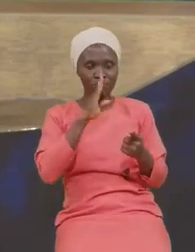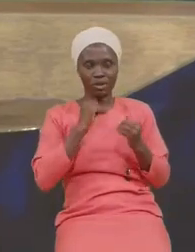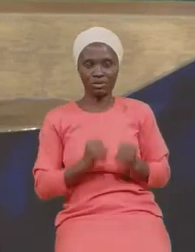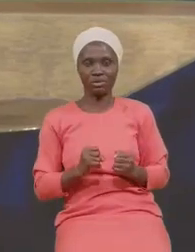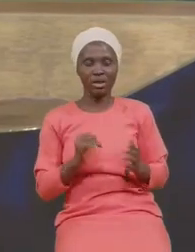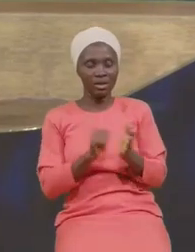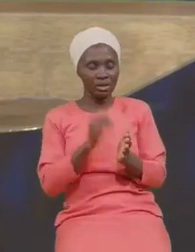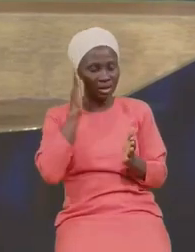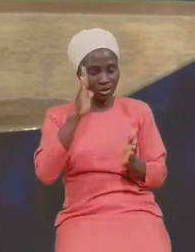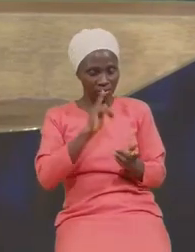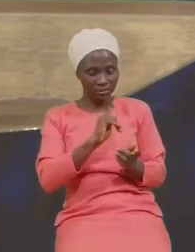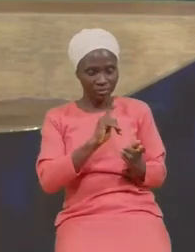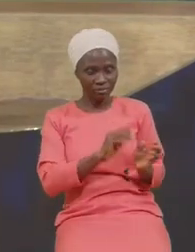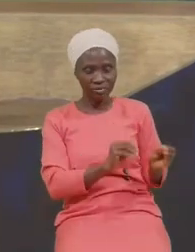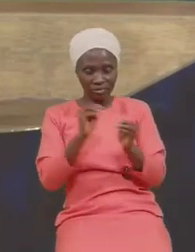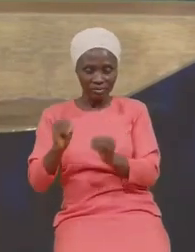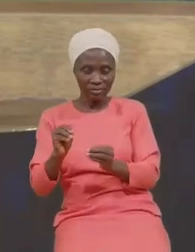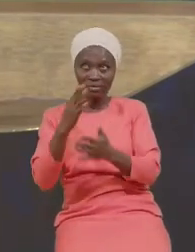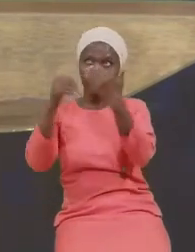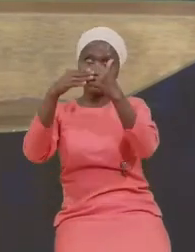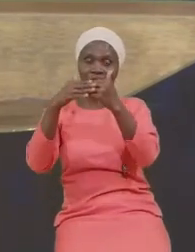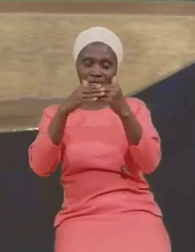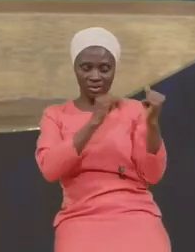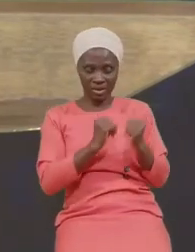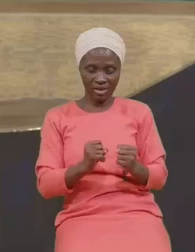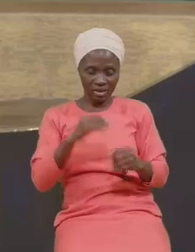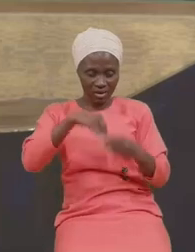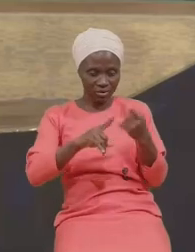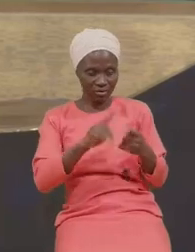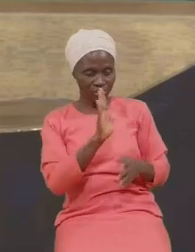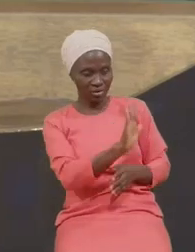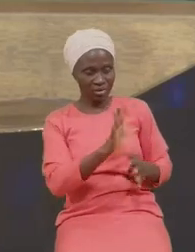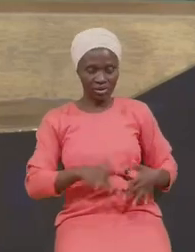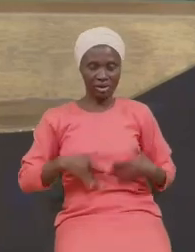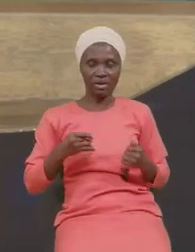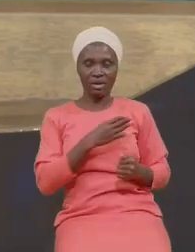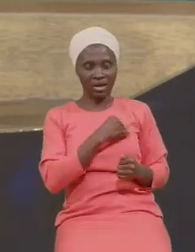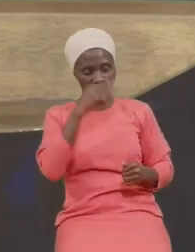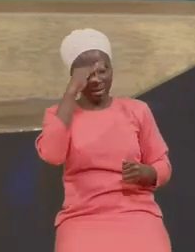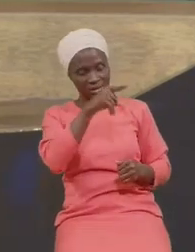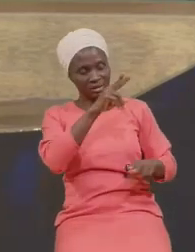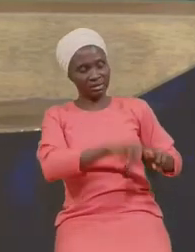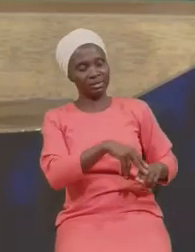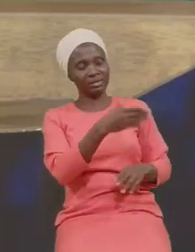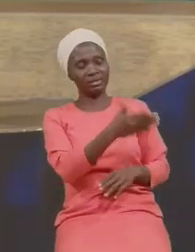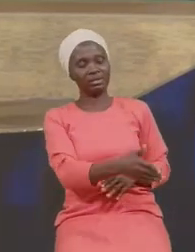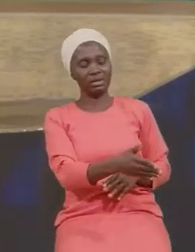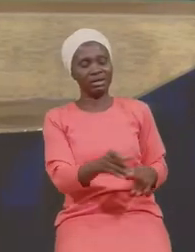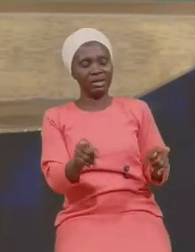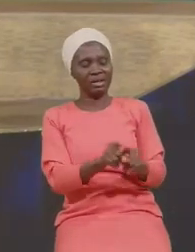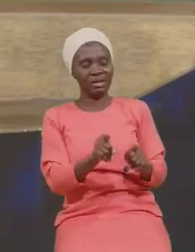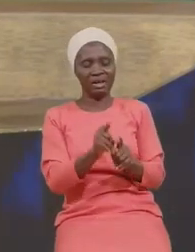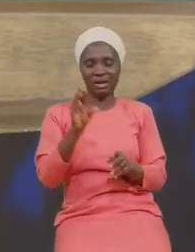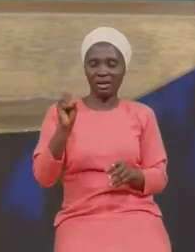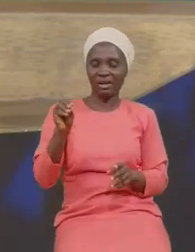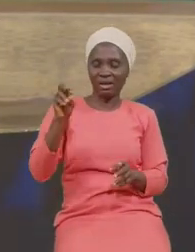pour transférer l'énergie du ciel dans sa vie et ça c'est là-bas comme un orphelet je